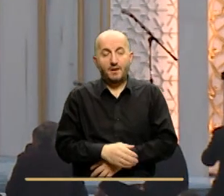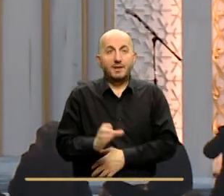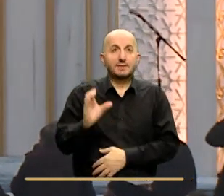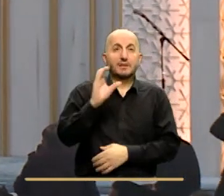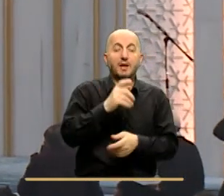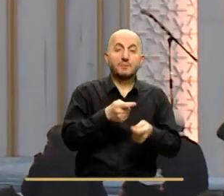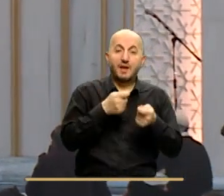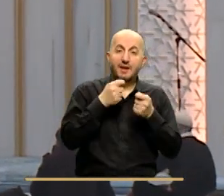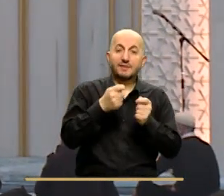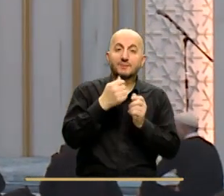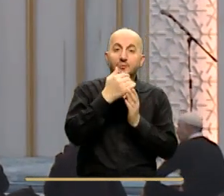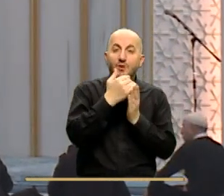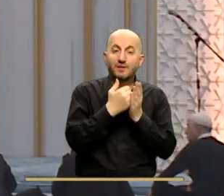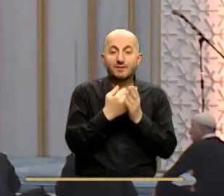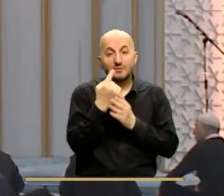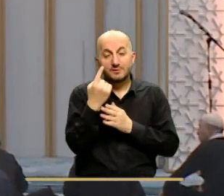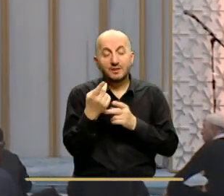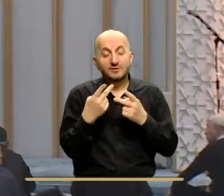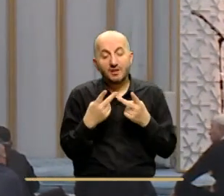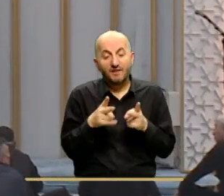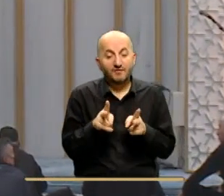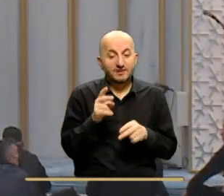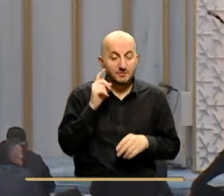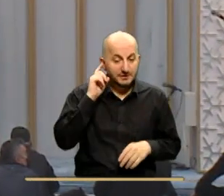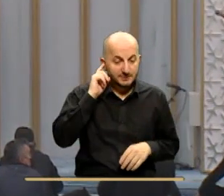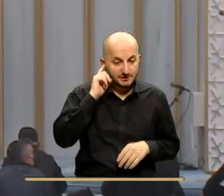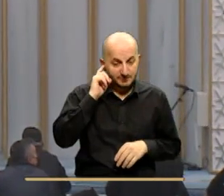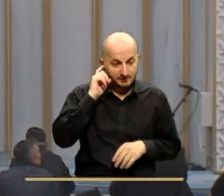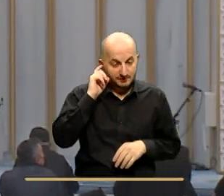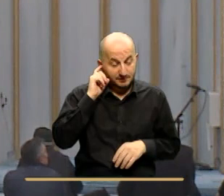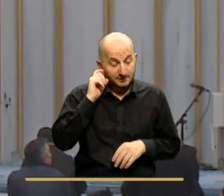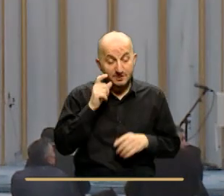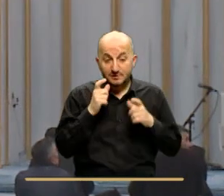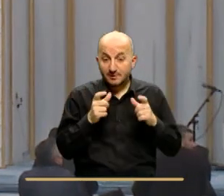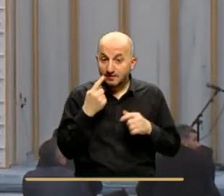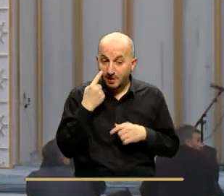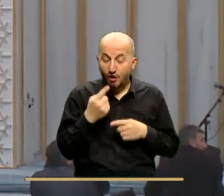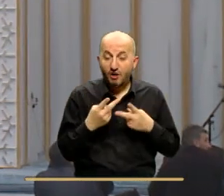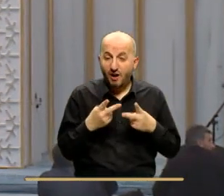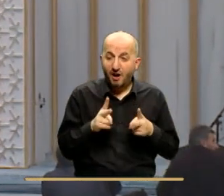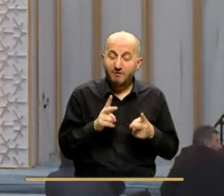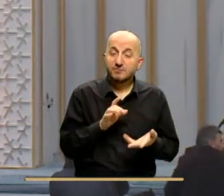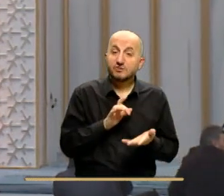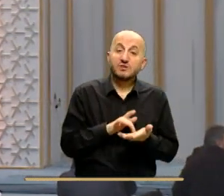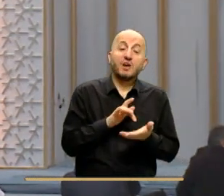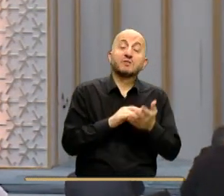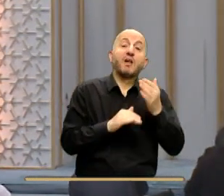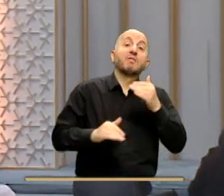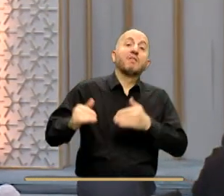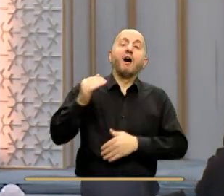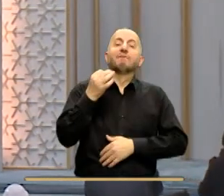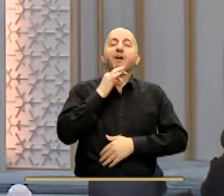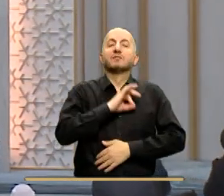eğitim metotlarından birisi de işte affetmektir. Yerine göre af cezadan daha